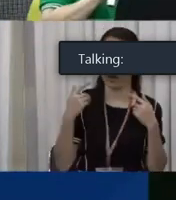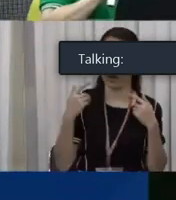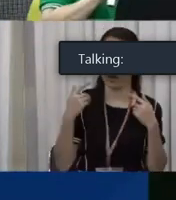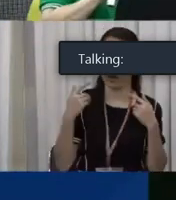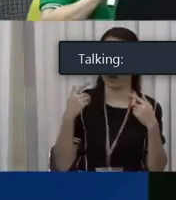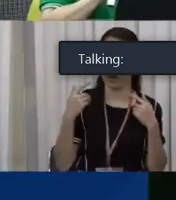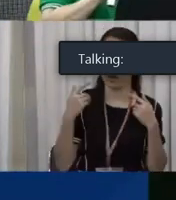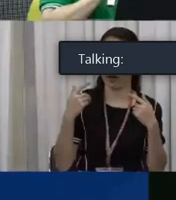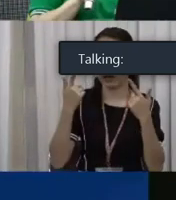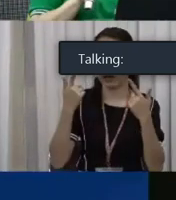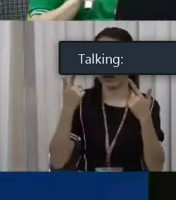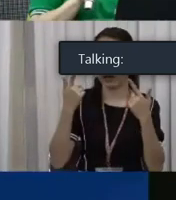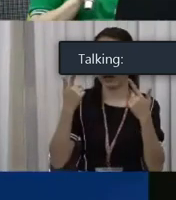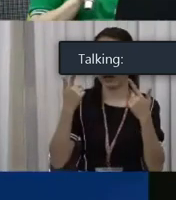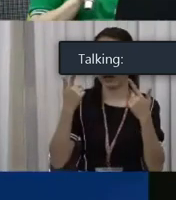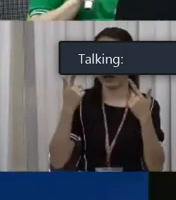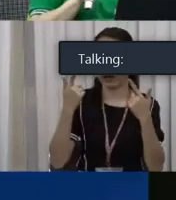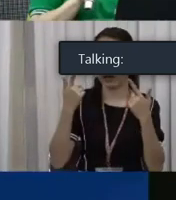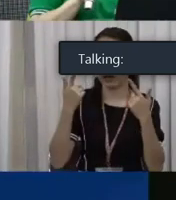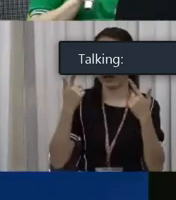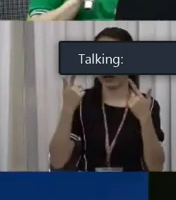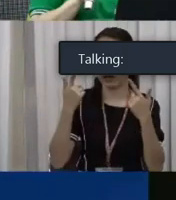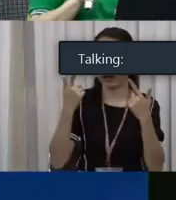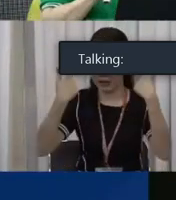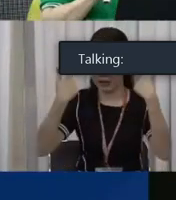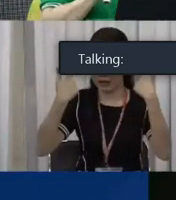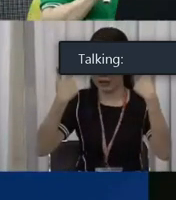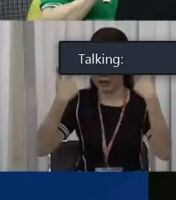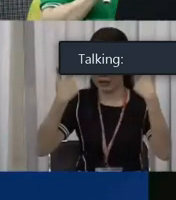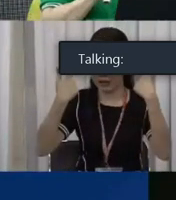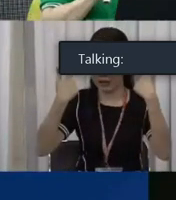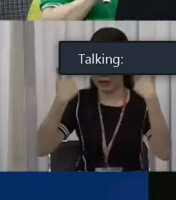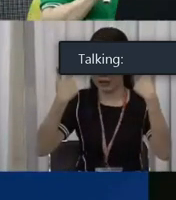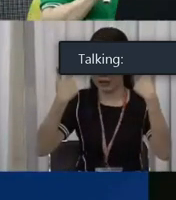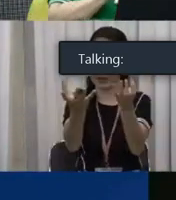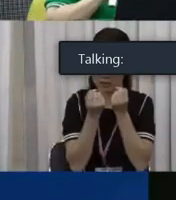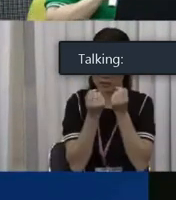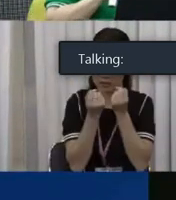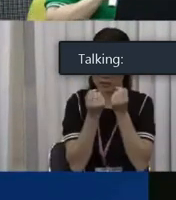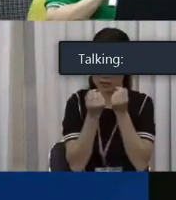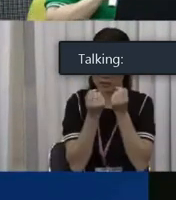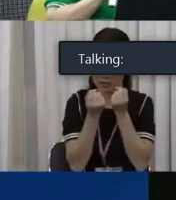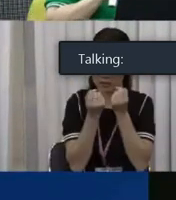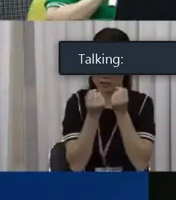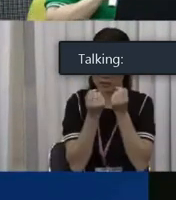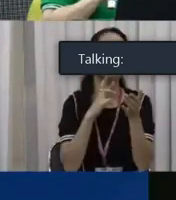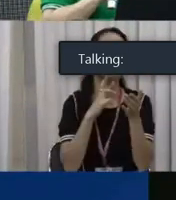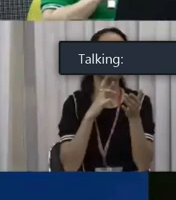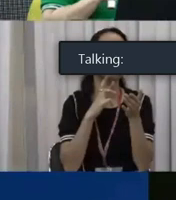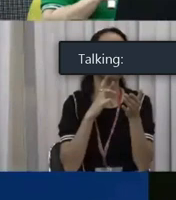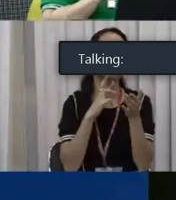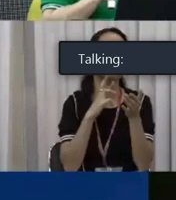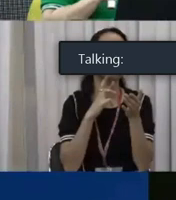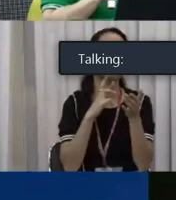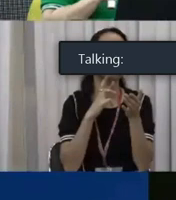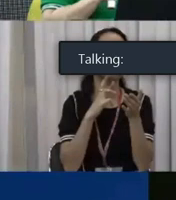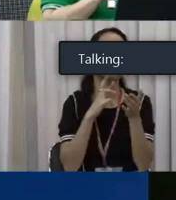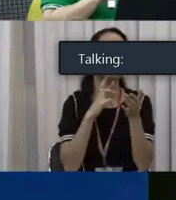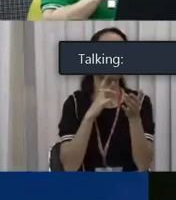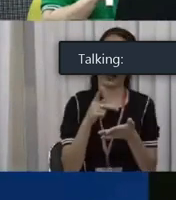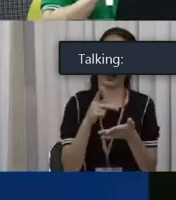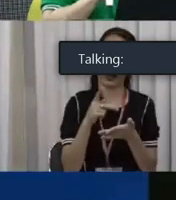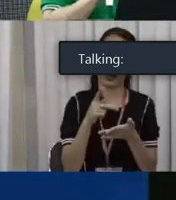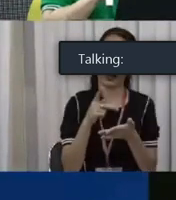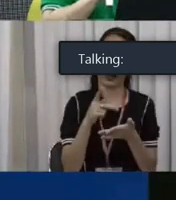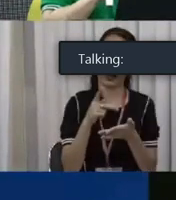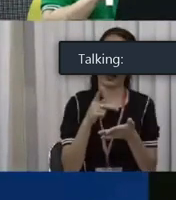ato deng ma-entitled ta, no? We have the service incentive leave. Sa atong balaod, wala nang